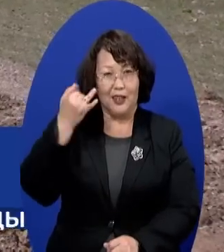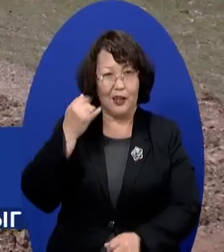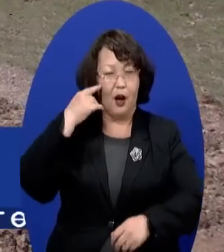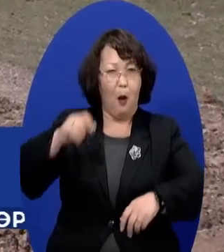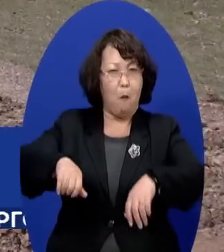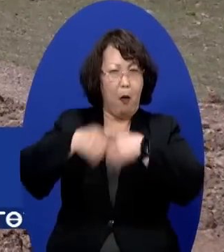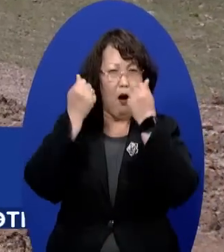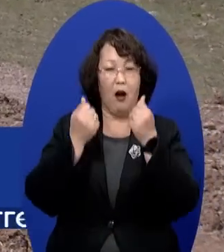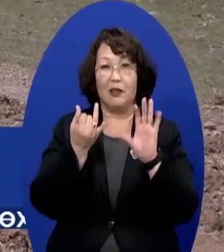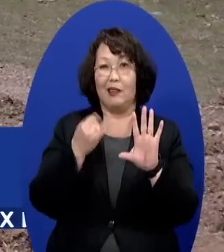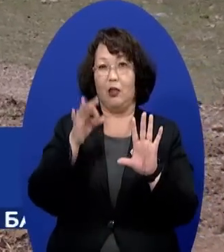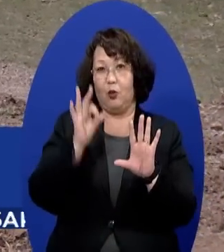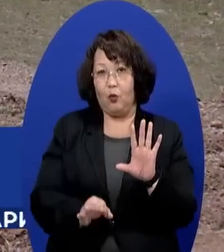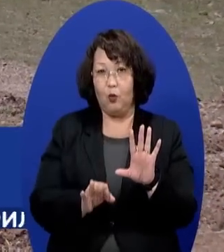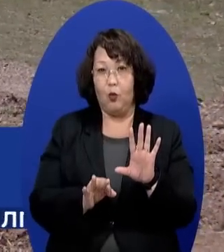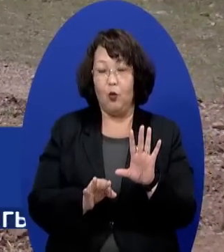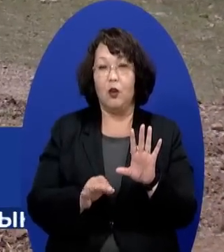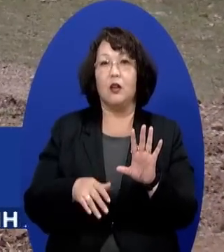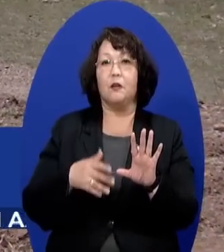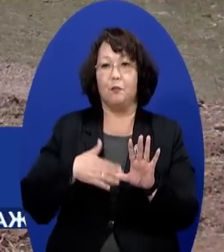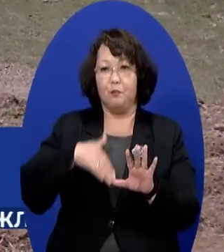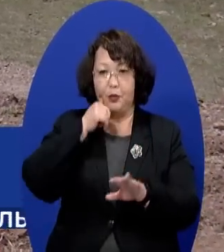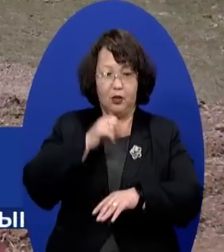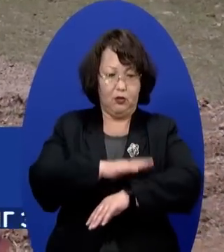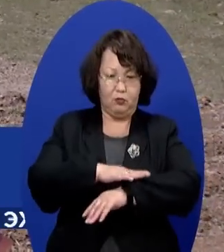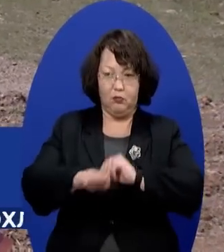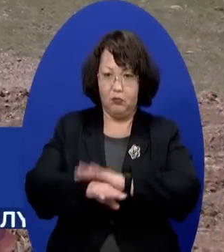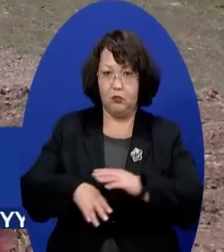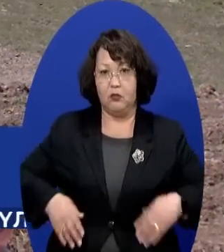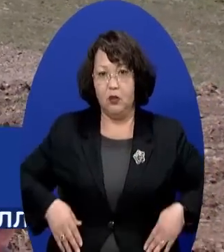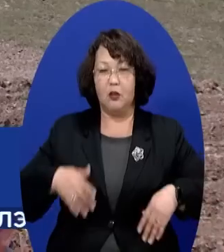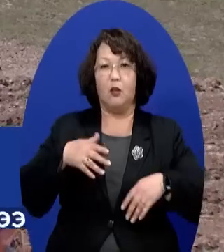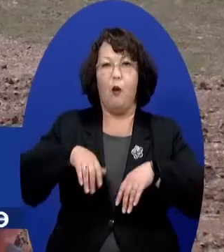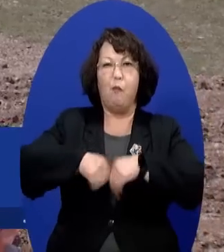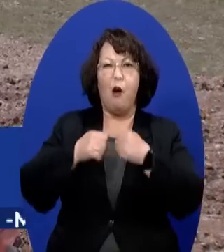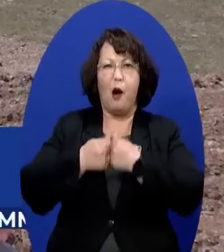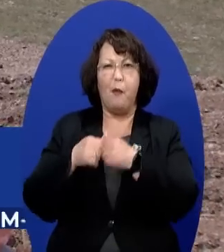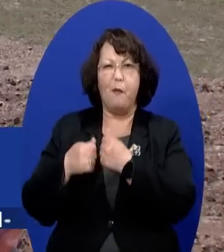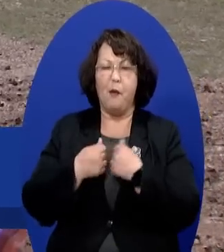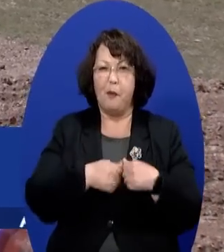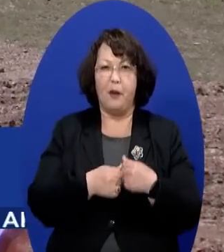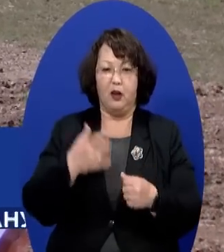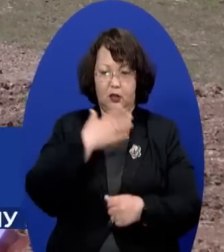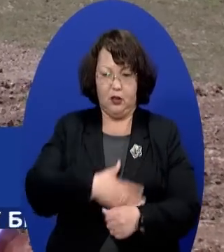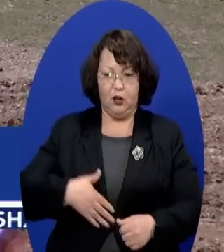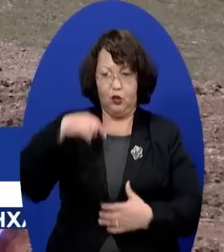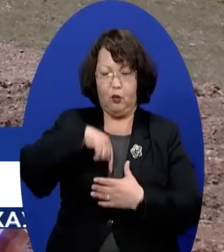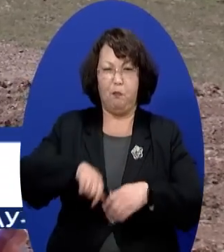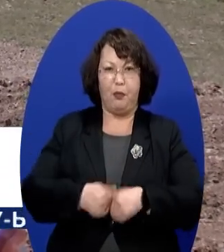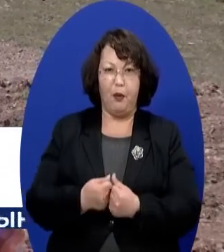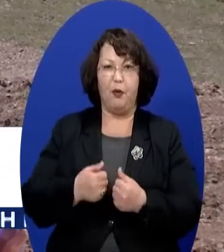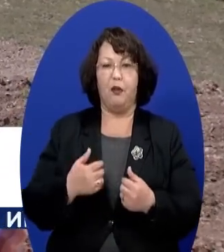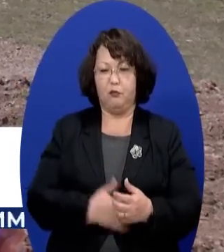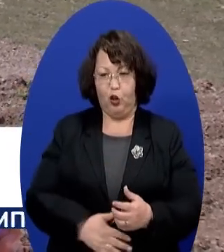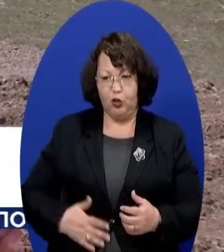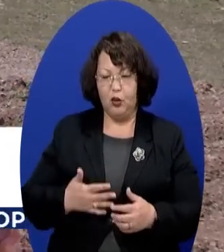байна. Тэгээд дараагийнх нь бол мөчтийн олон хавсарсан хугарлууд, мөн цэжний гэмтлүүд, хөвлийн гэмтлүүд гээд маш